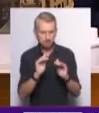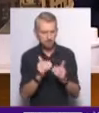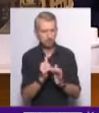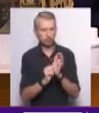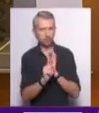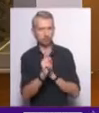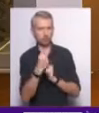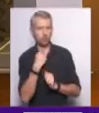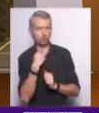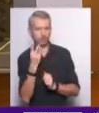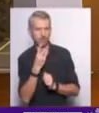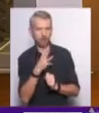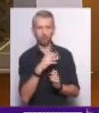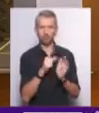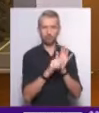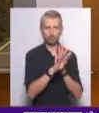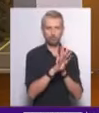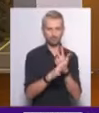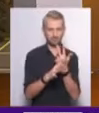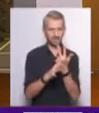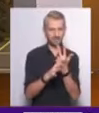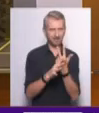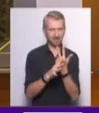так, кількість голосів. Угу. От. І